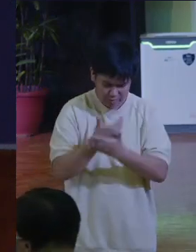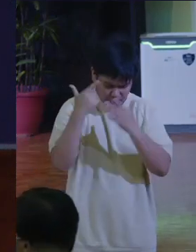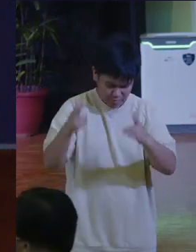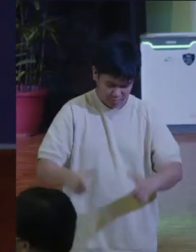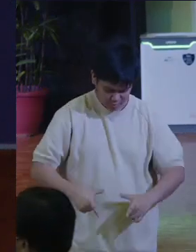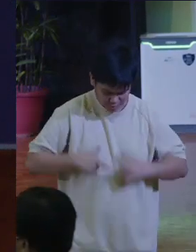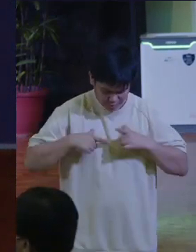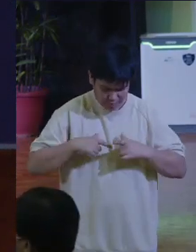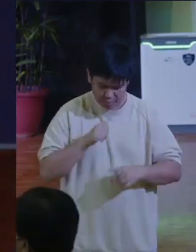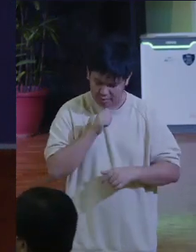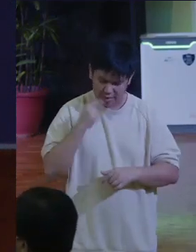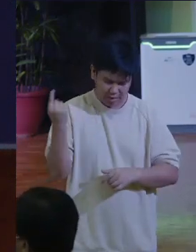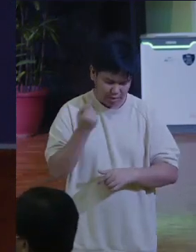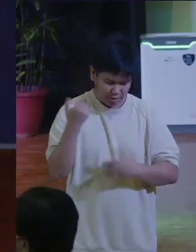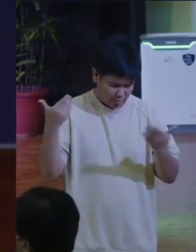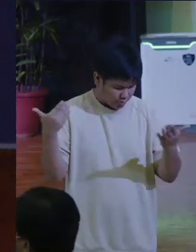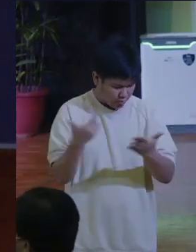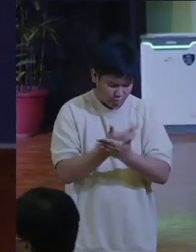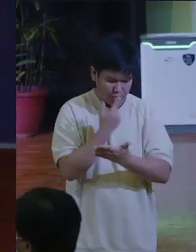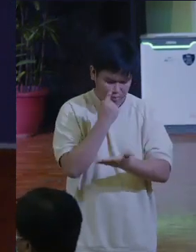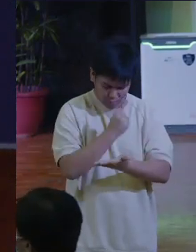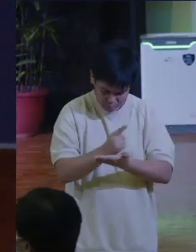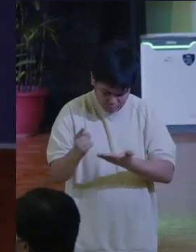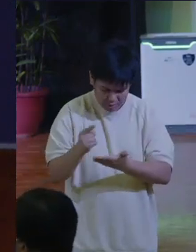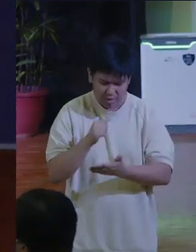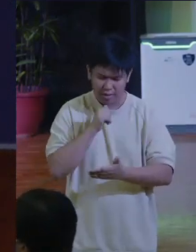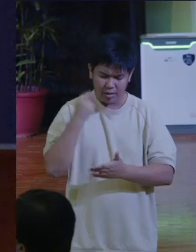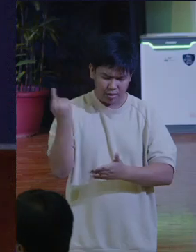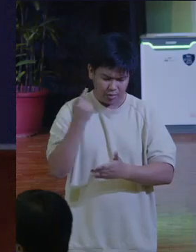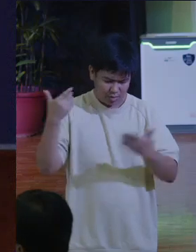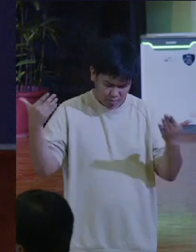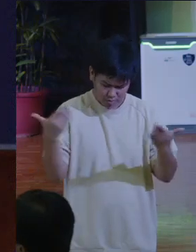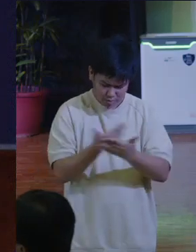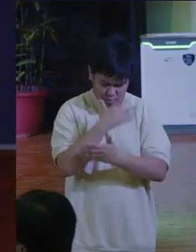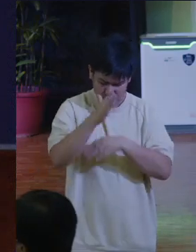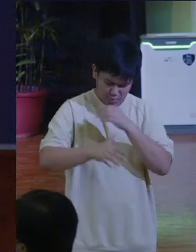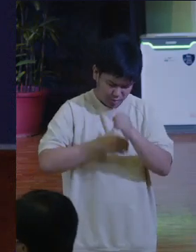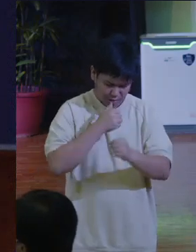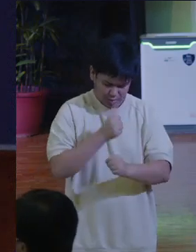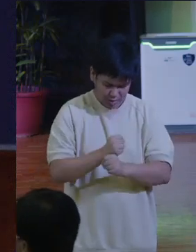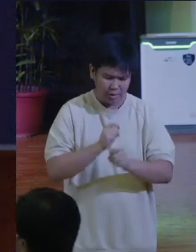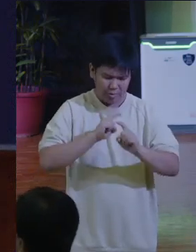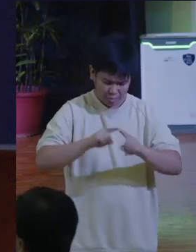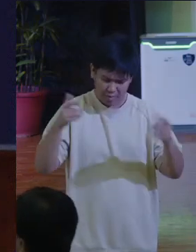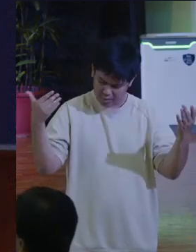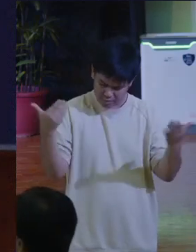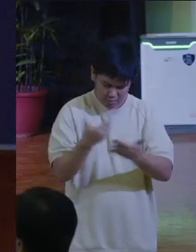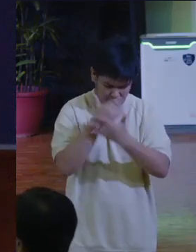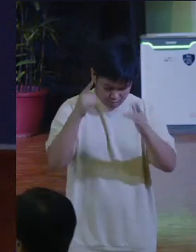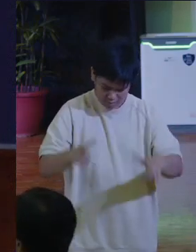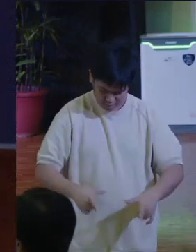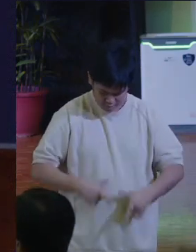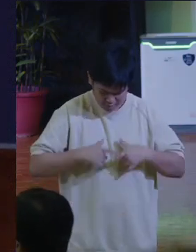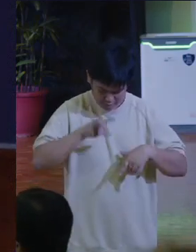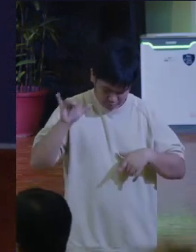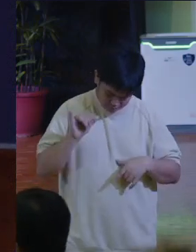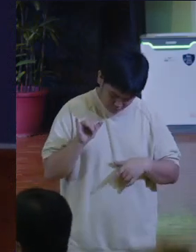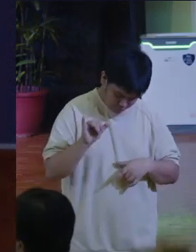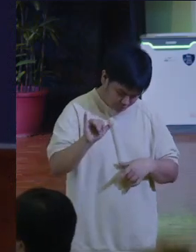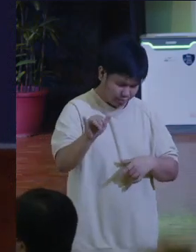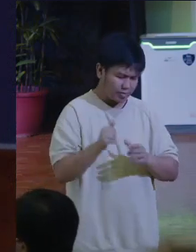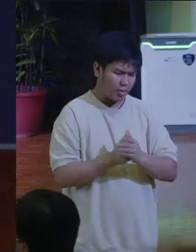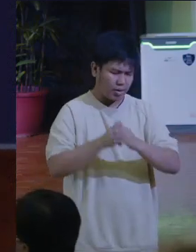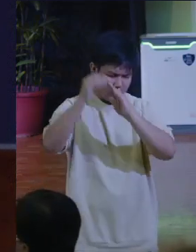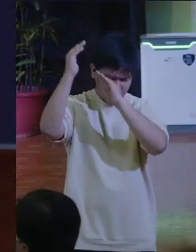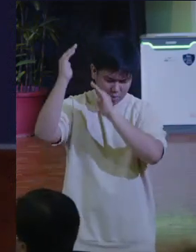buhay. Hindi lang bagong linggo, hindi lang bagong taon, kundi isang bagong buhay na walang hanggan.